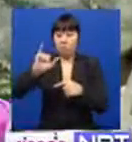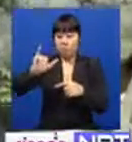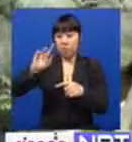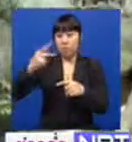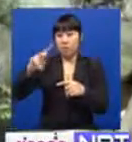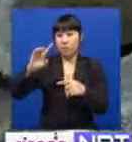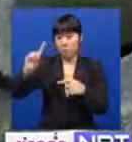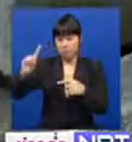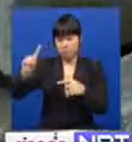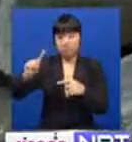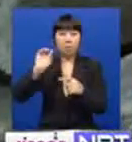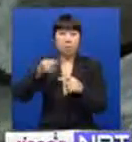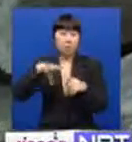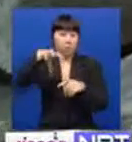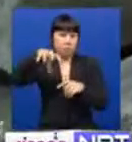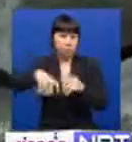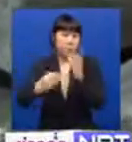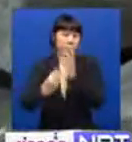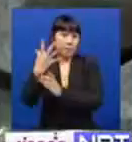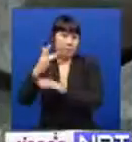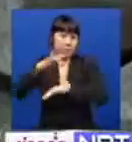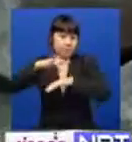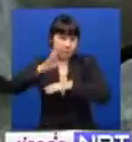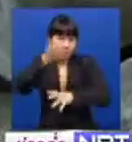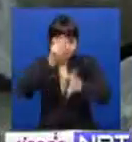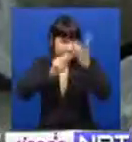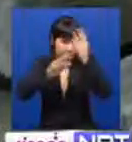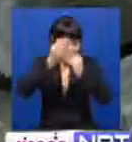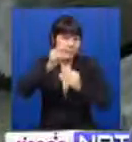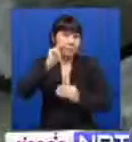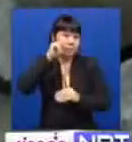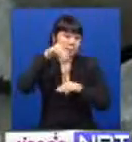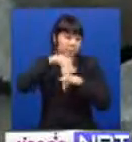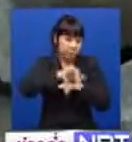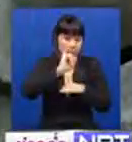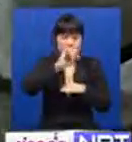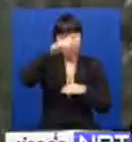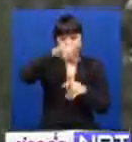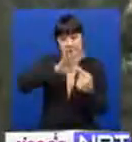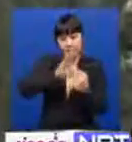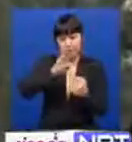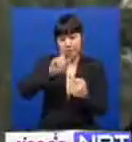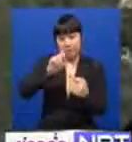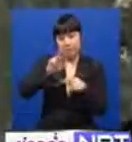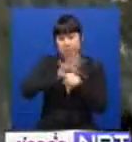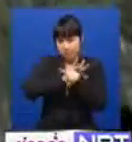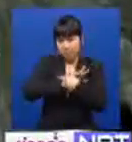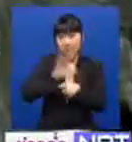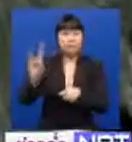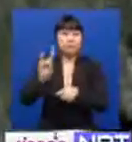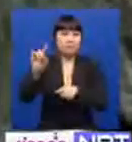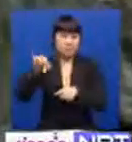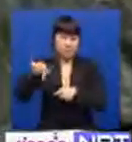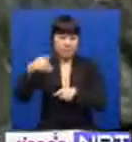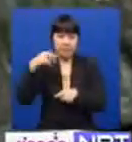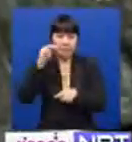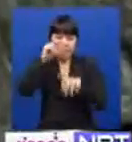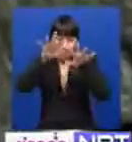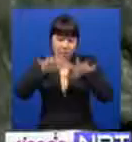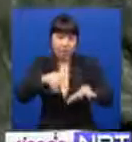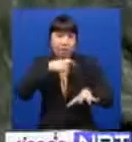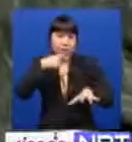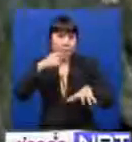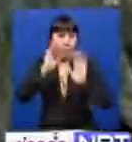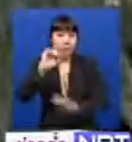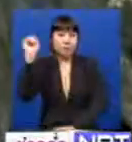ทักษ์ป่าไซเบอร์และศูนย์ศึกษาธรรมชาติและน้ำตกไซเบอร์เขตรักษาพันธุ์สัตว์ห้วยขาสัตว์ป่าห้วยขาแข้งซึ่งมีสภาพแห้งทำให้นัก